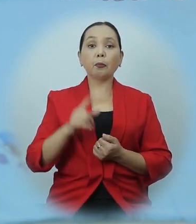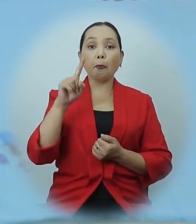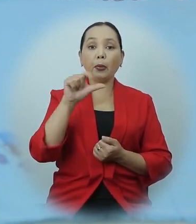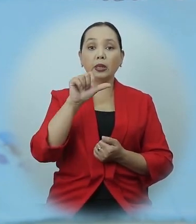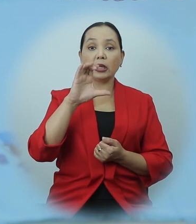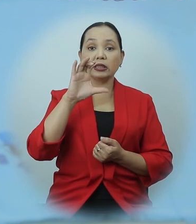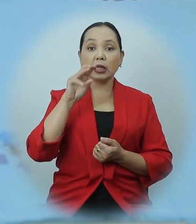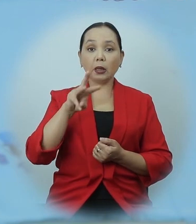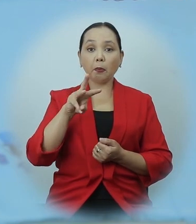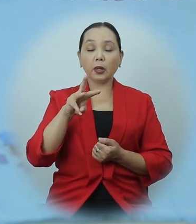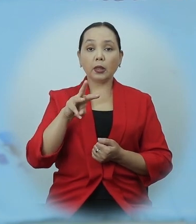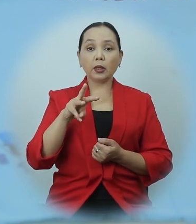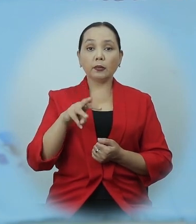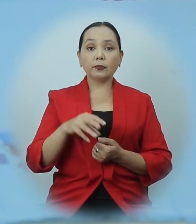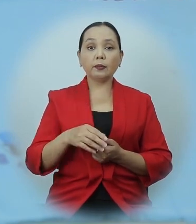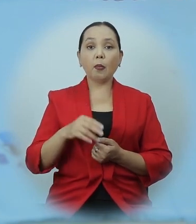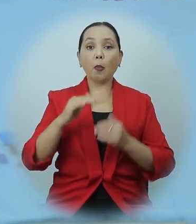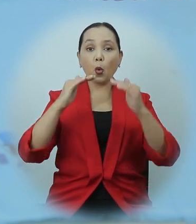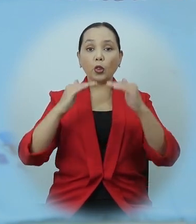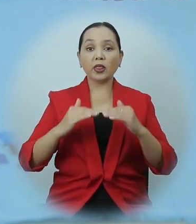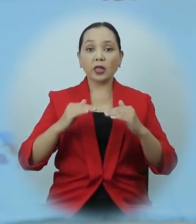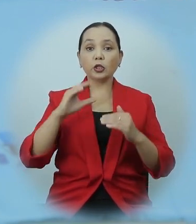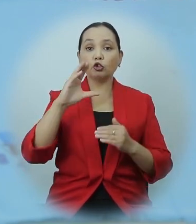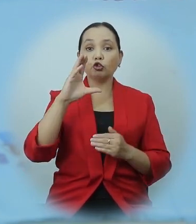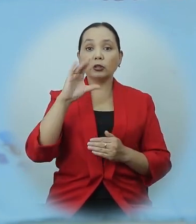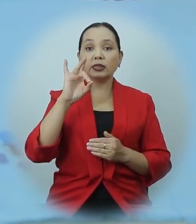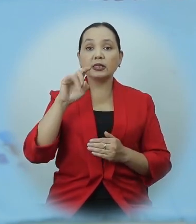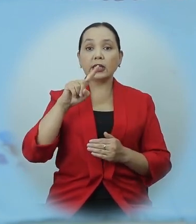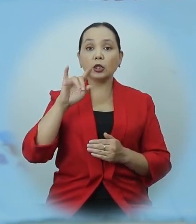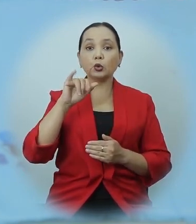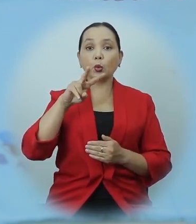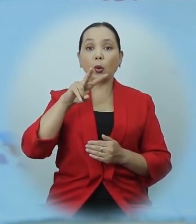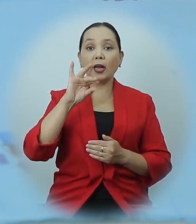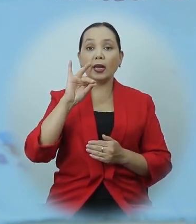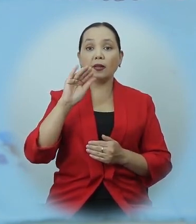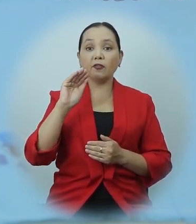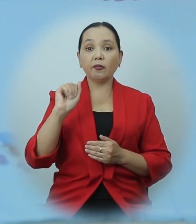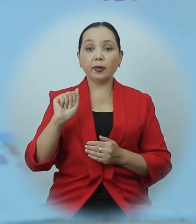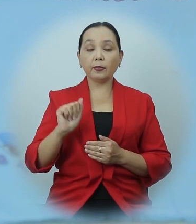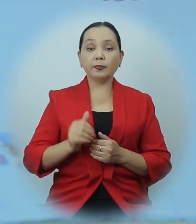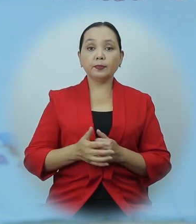Полтора сантиметра по нижнему срезу лифа.